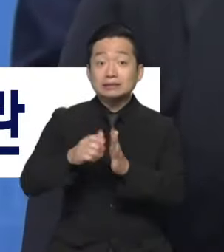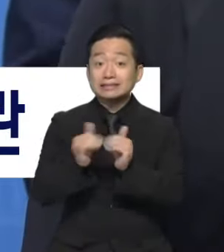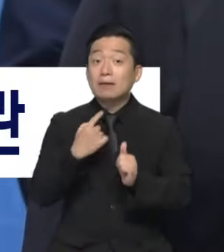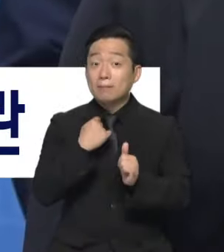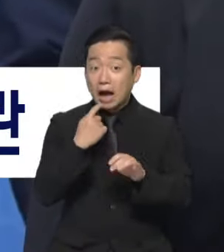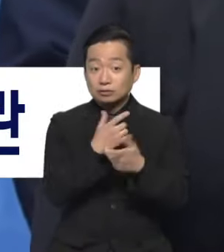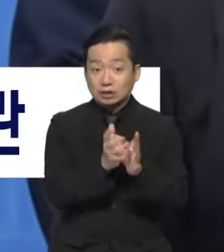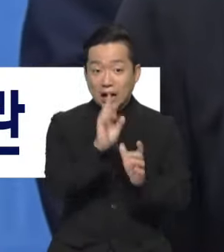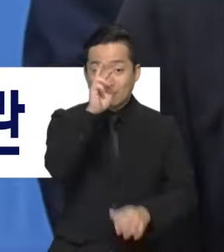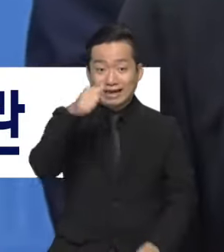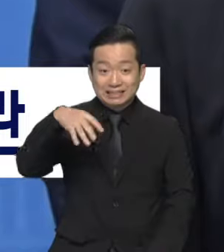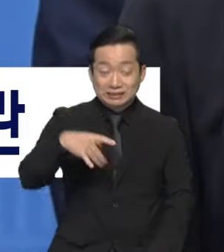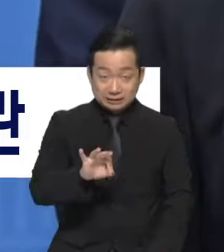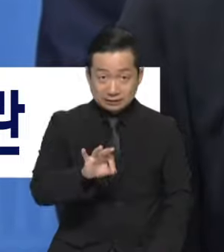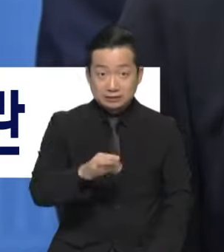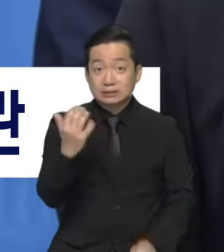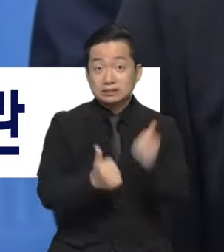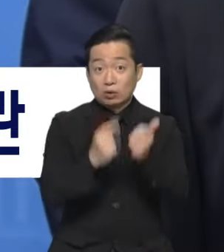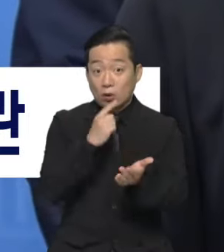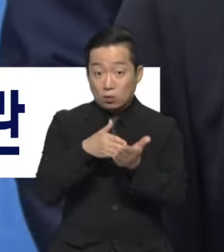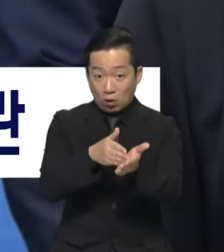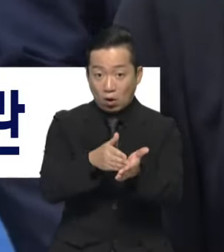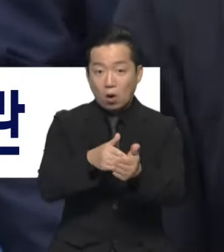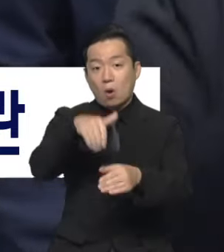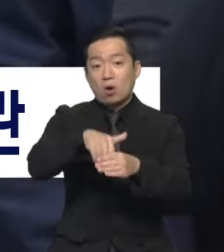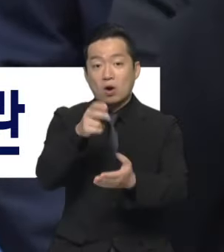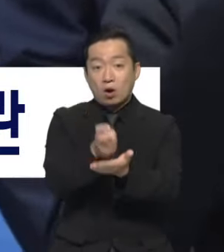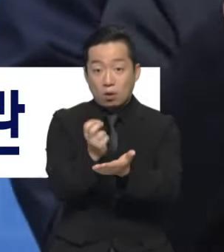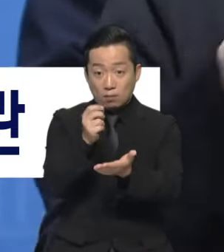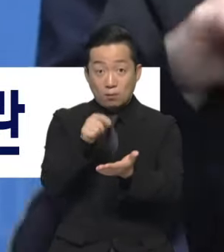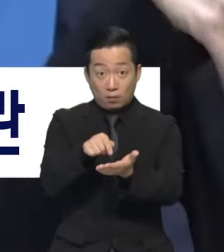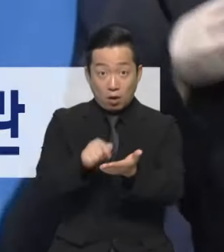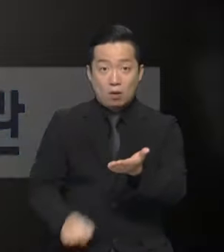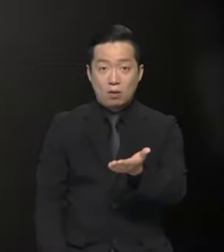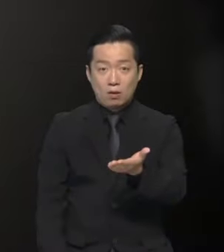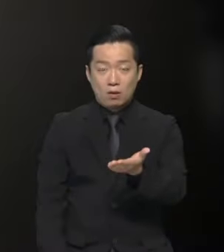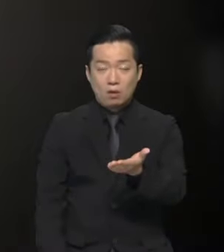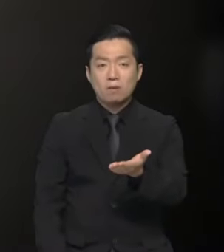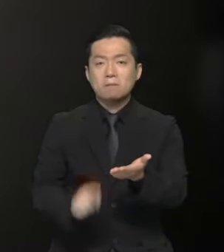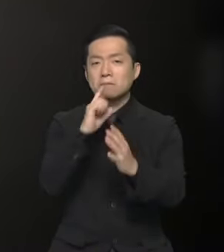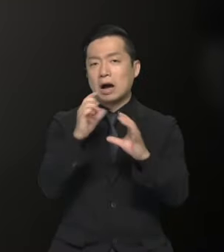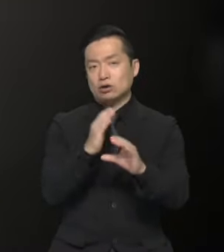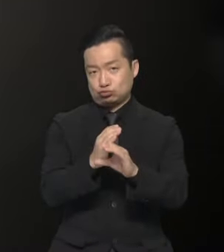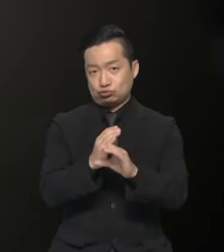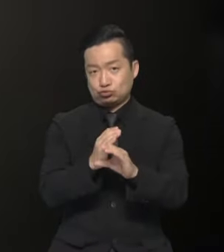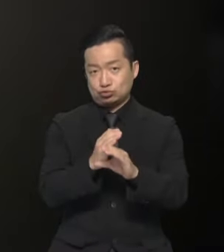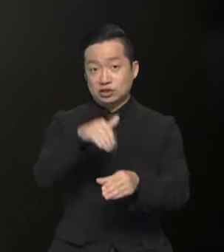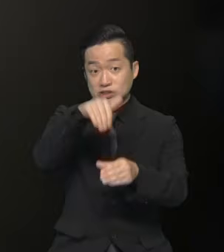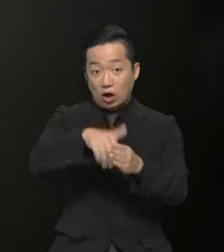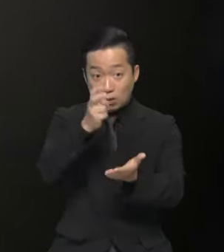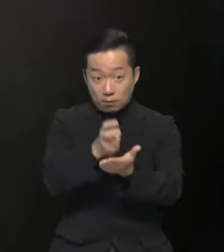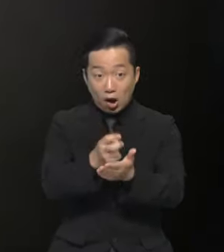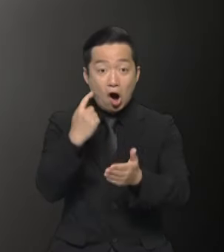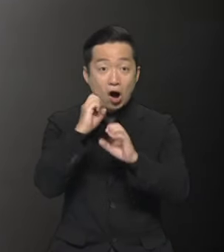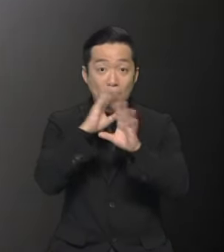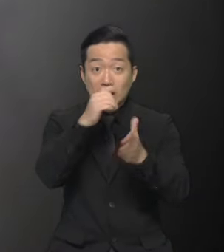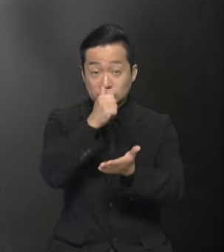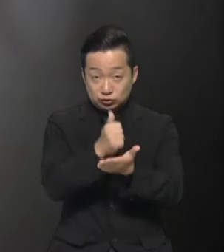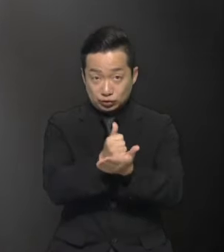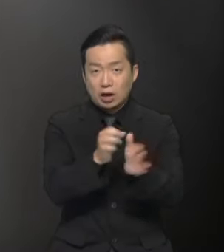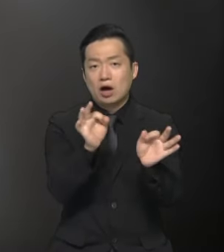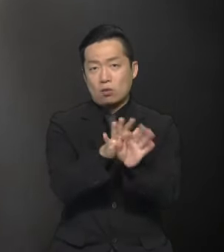민주당 박희승 의원이 발의한 공직선거법 개정안도 도마에 올랐습니다. 공직선거법에서 허위사실 공표죄를